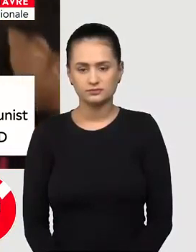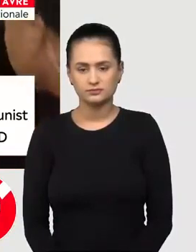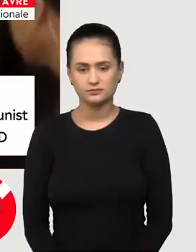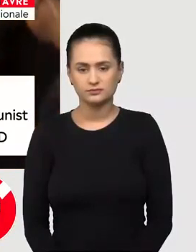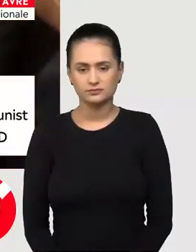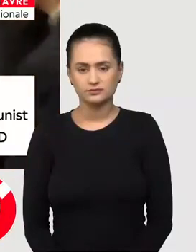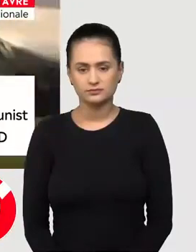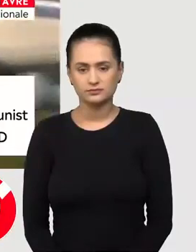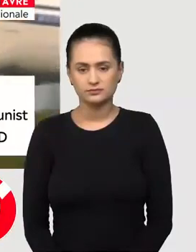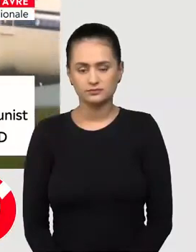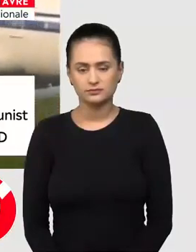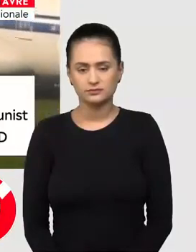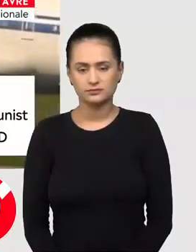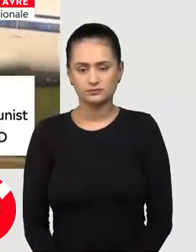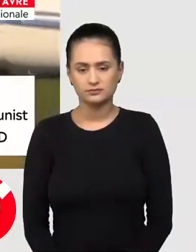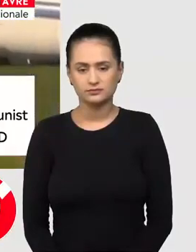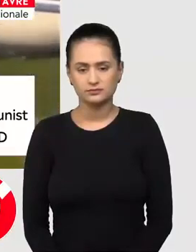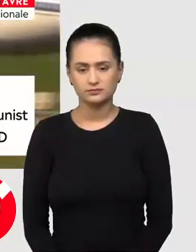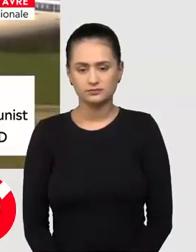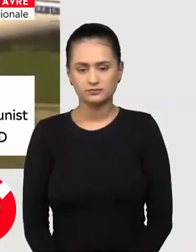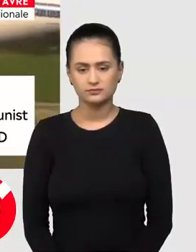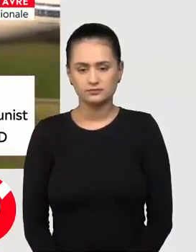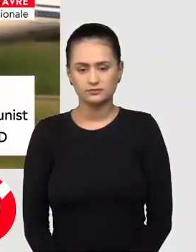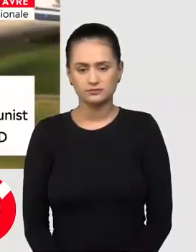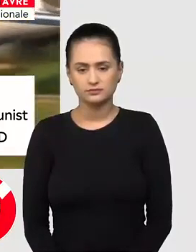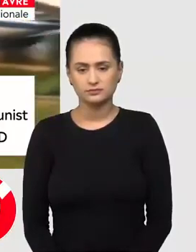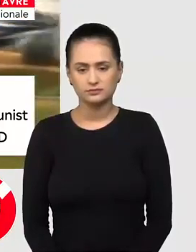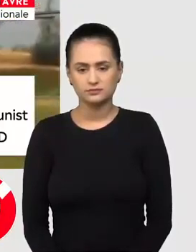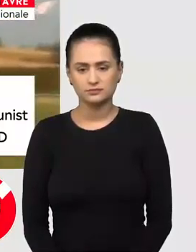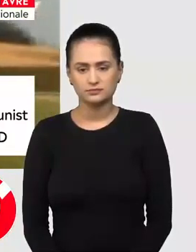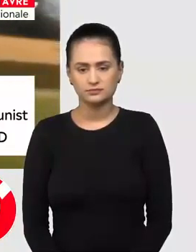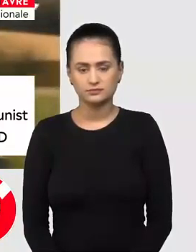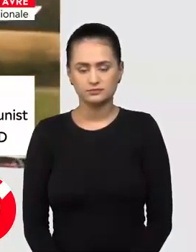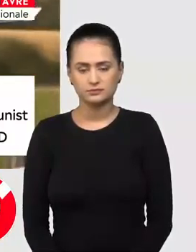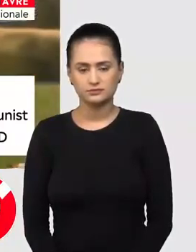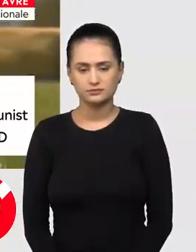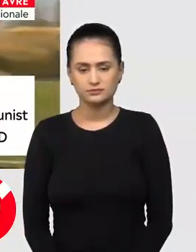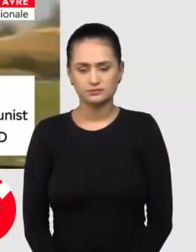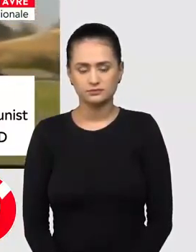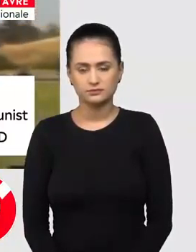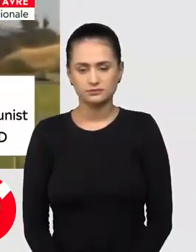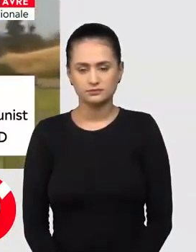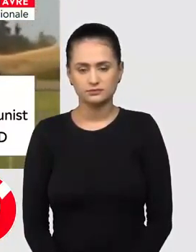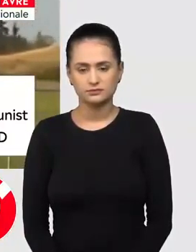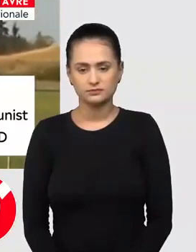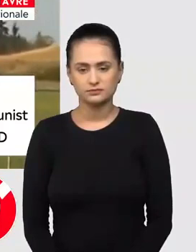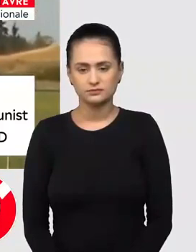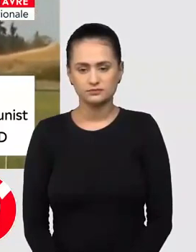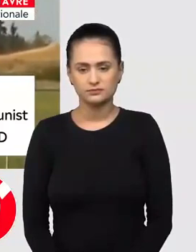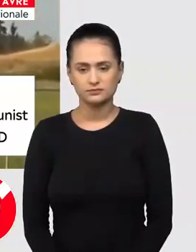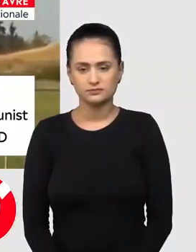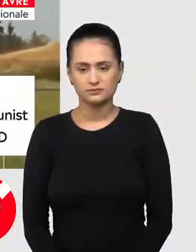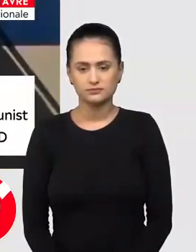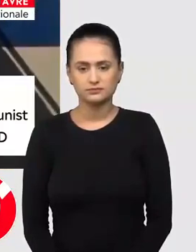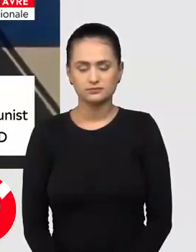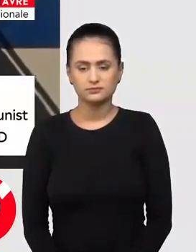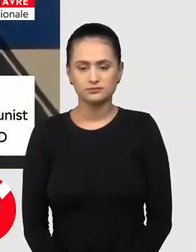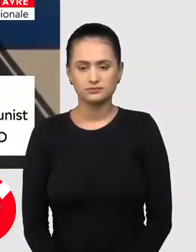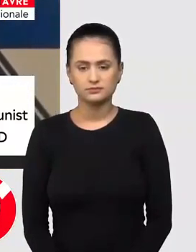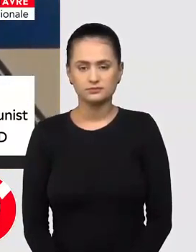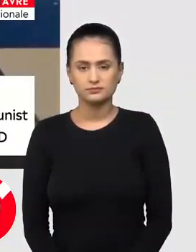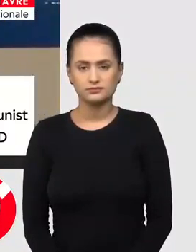Taiwanul va încerca mai mult decât încearcă acum, adică un tip de autonomie, armata